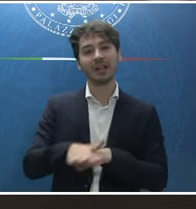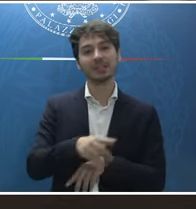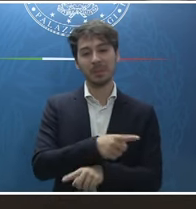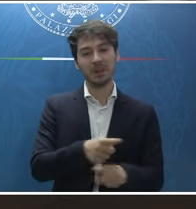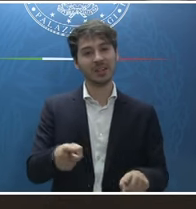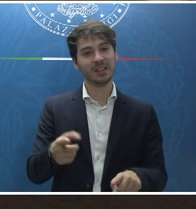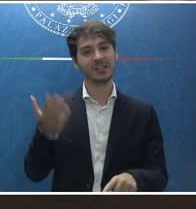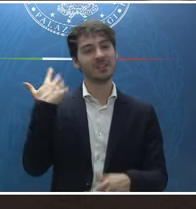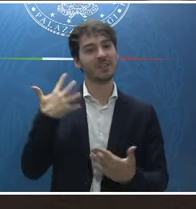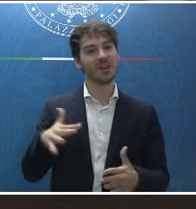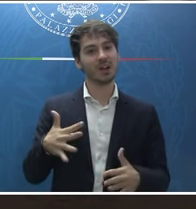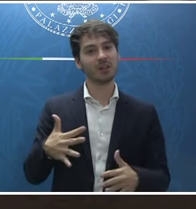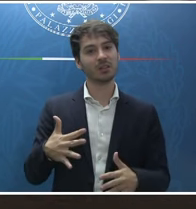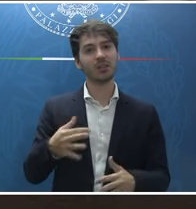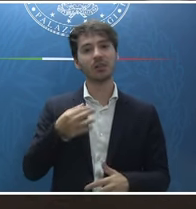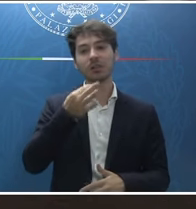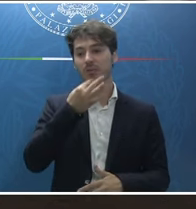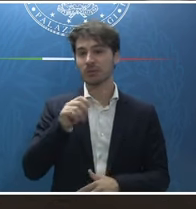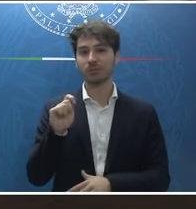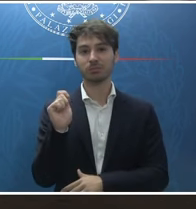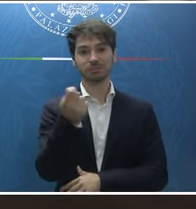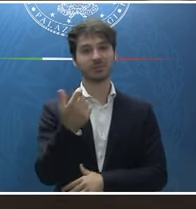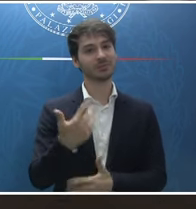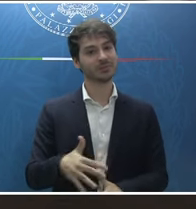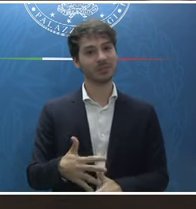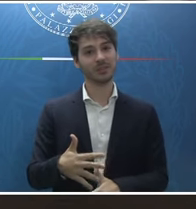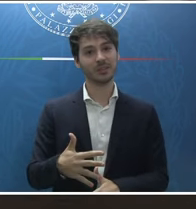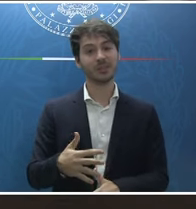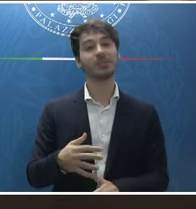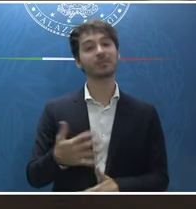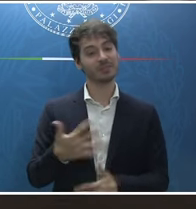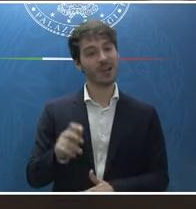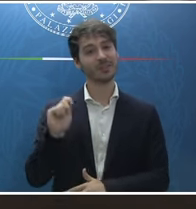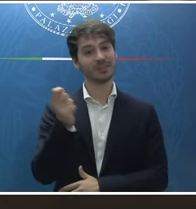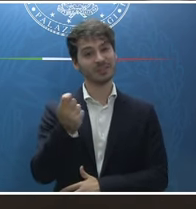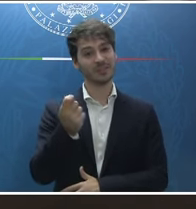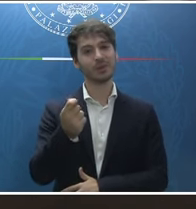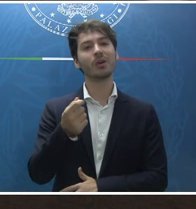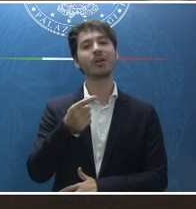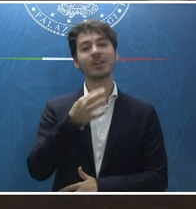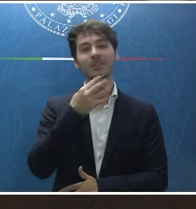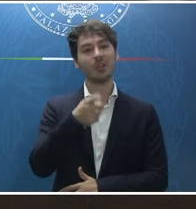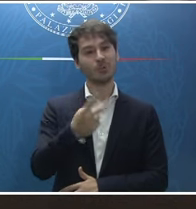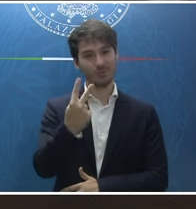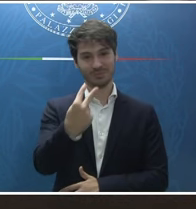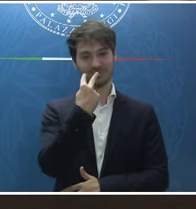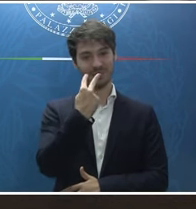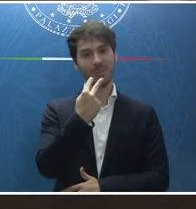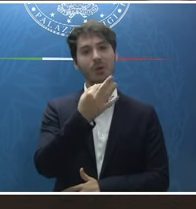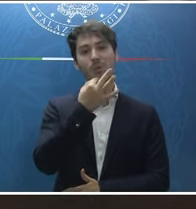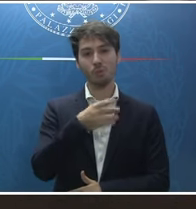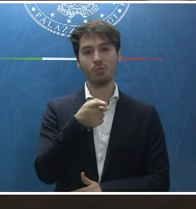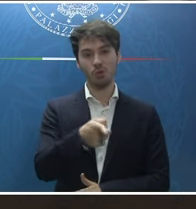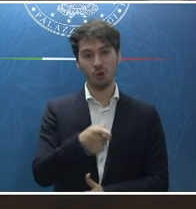esperienza prima. Ce la stanno facendo, ce l'hanno fatta e quindi ce la puoi fare anche tu. Guarda i